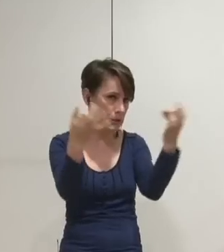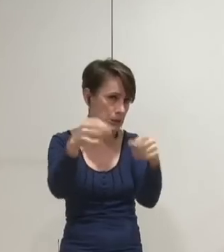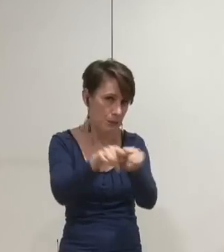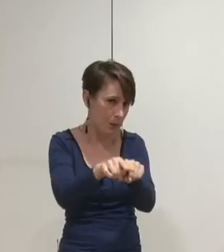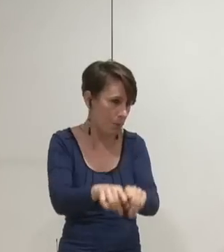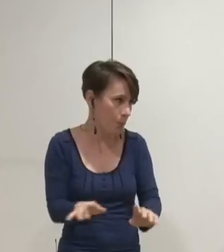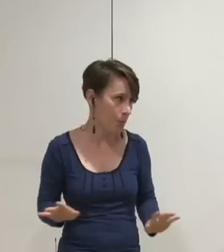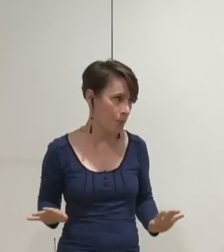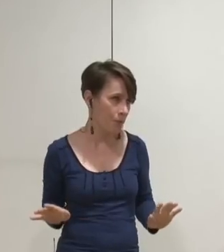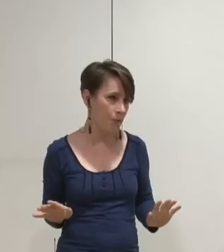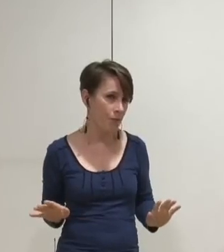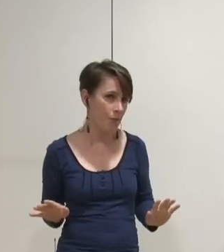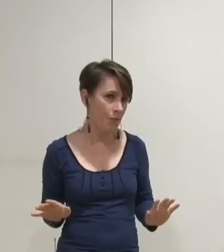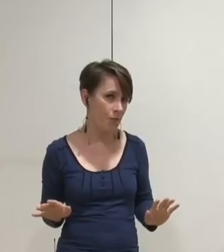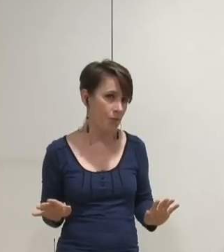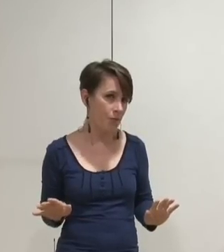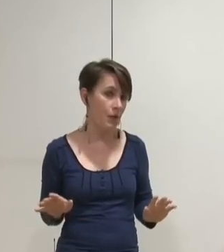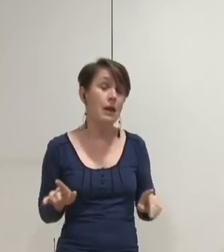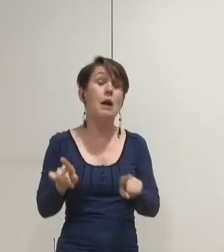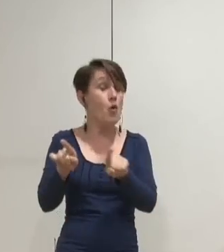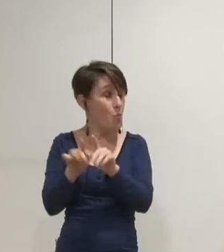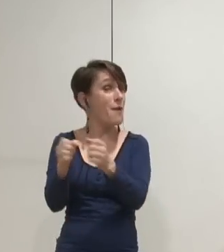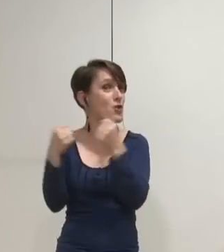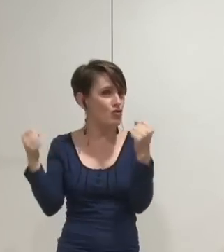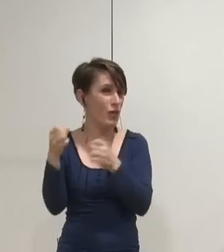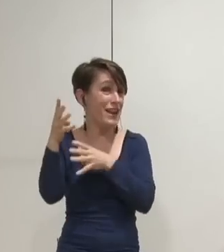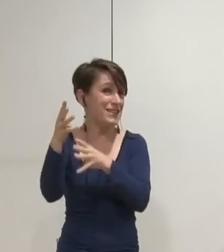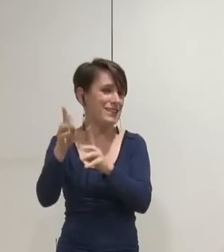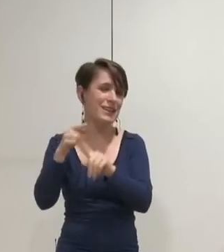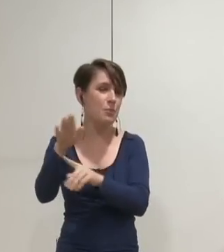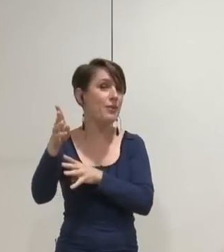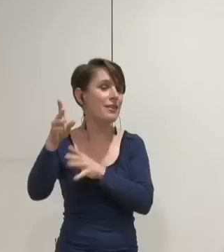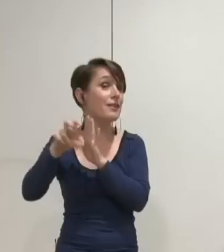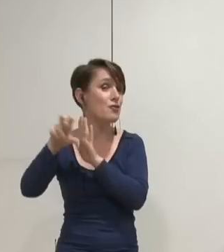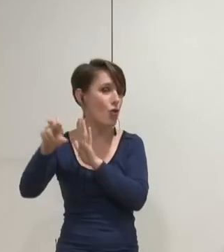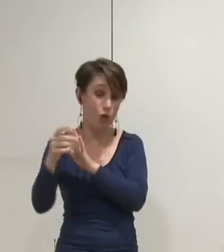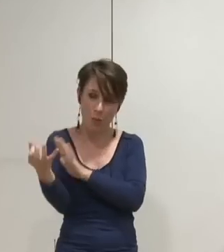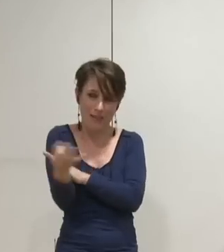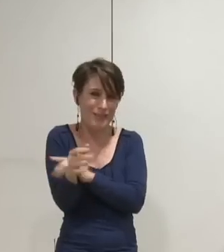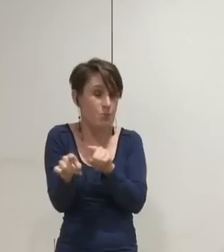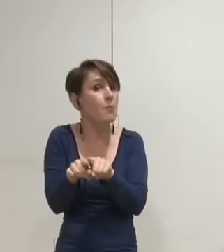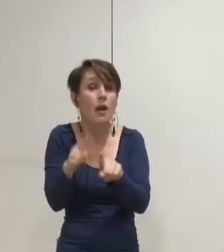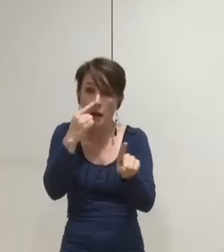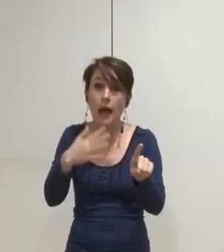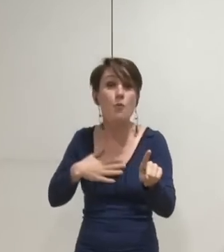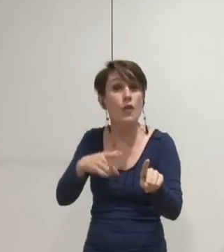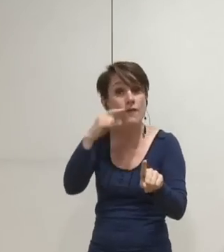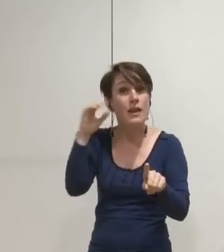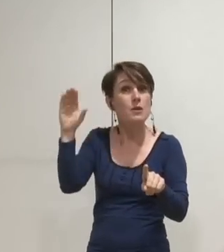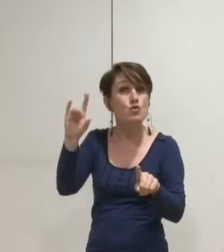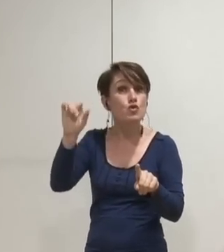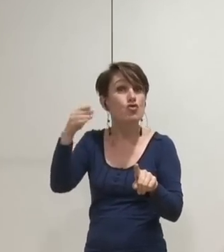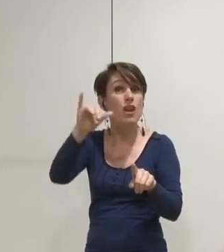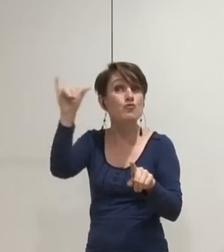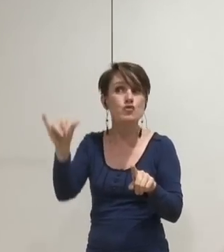là encore une fois je vais citer le même journal satirique grenoblois et là je pense pas que Mathie chamusi soit celui qui